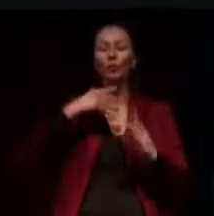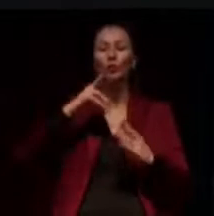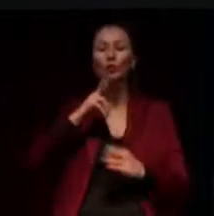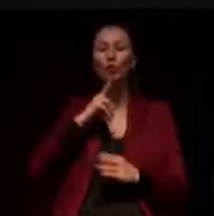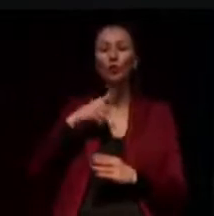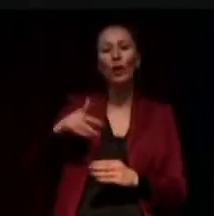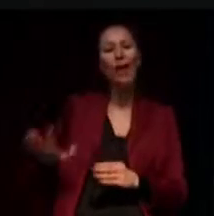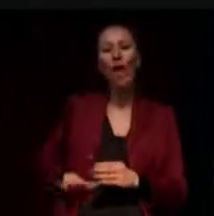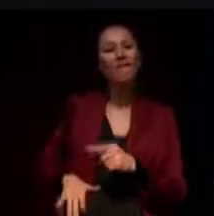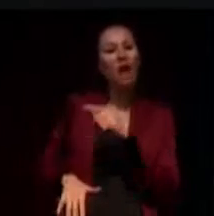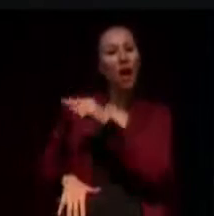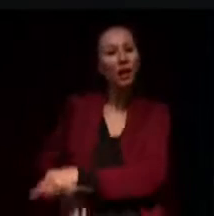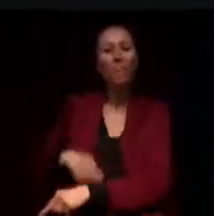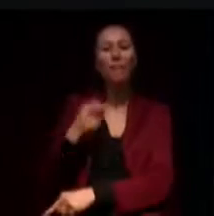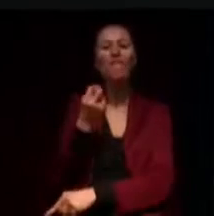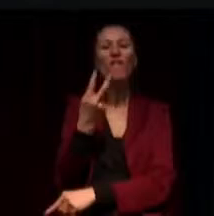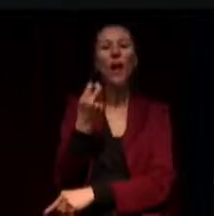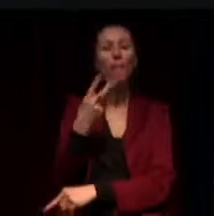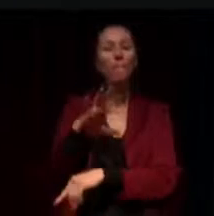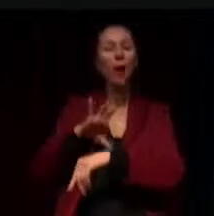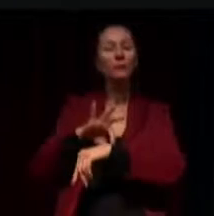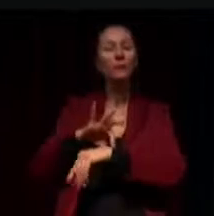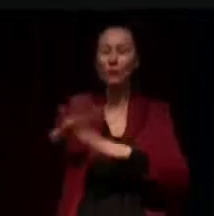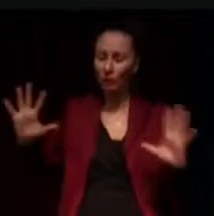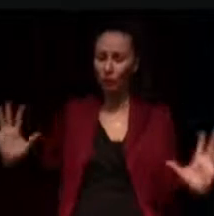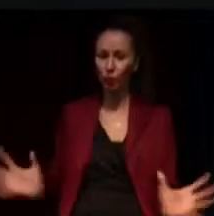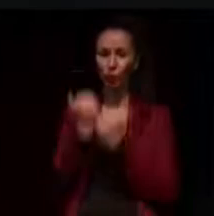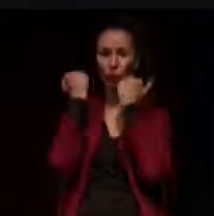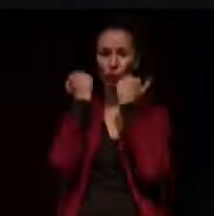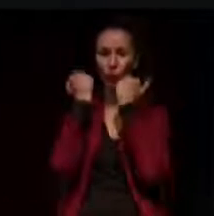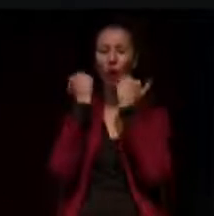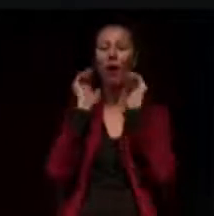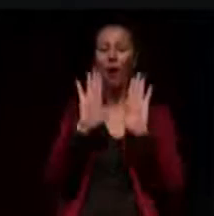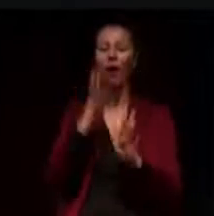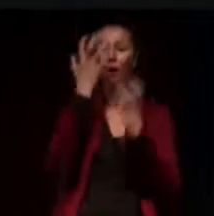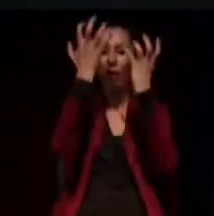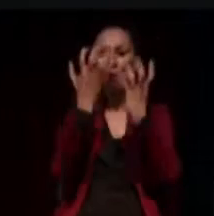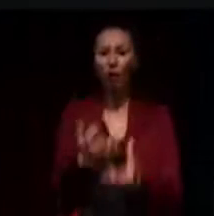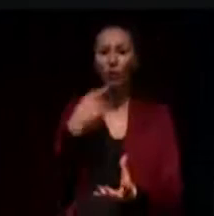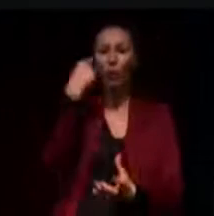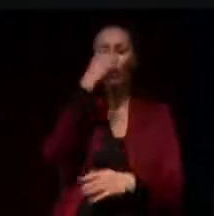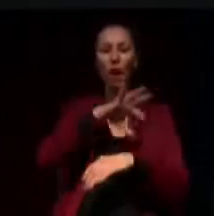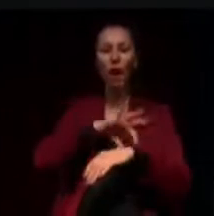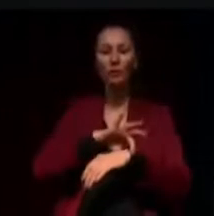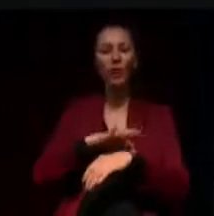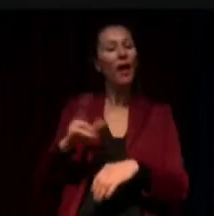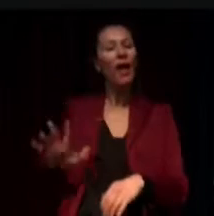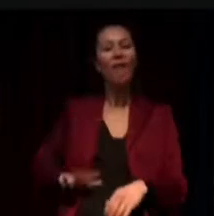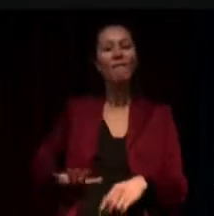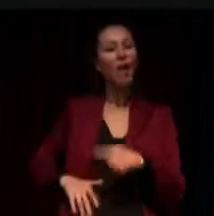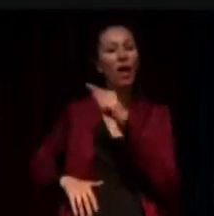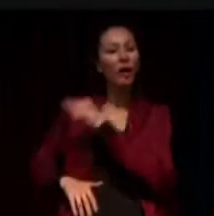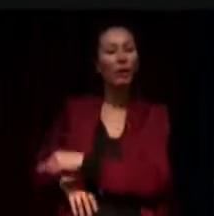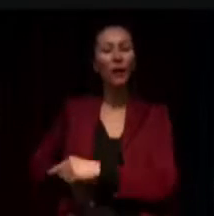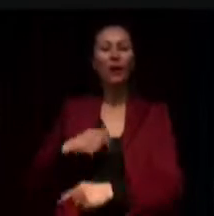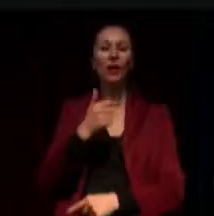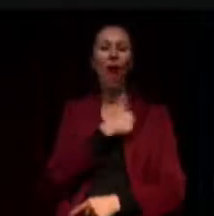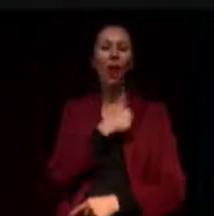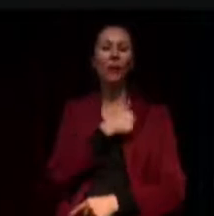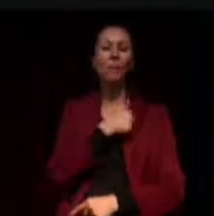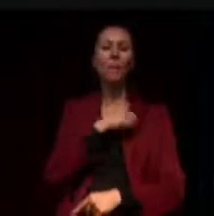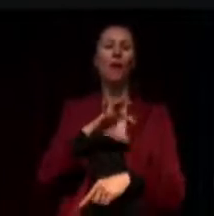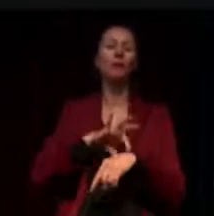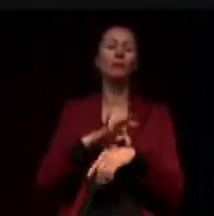evladım Mübeşşir'in verem hastalığını yendik. Fakat ağır geçen hastalık şartları evladımın kalbini de